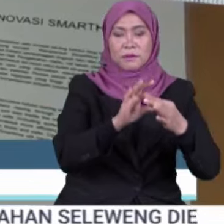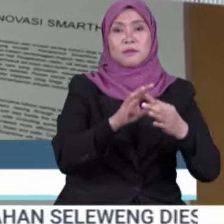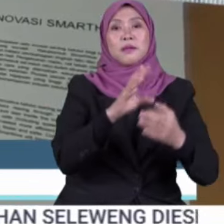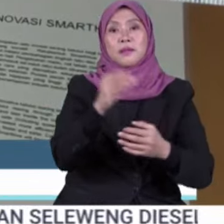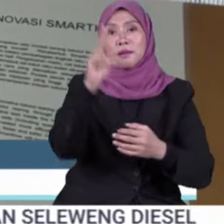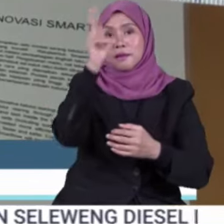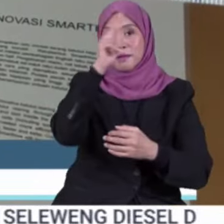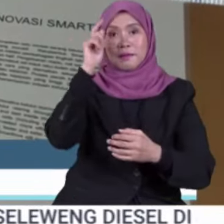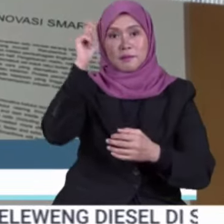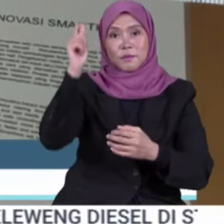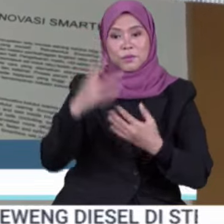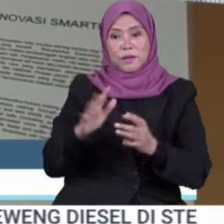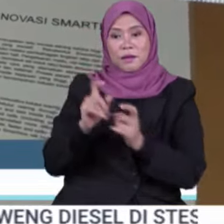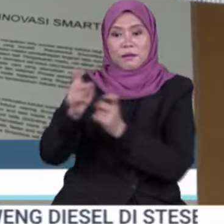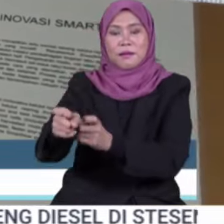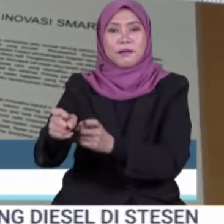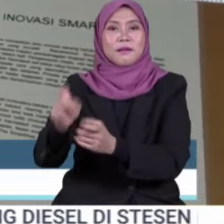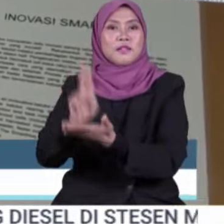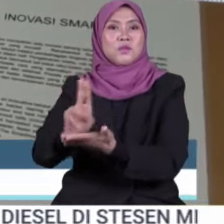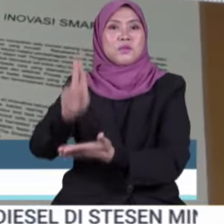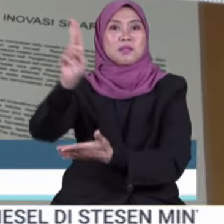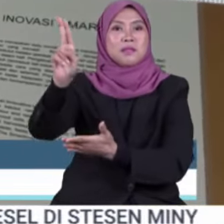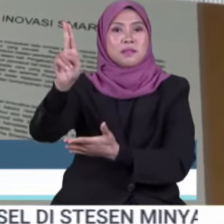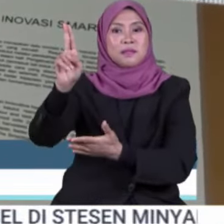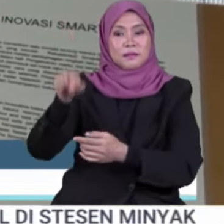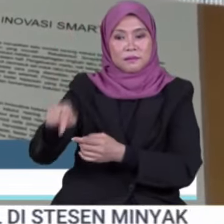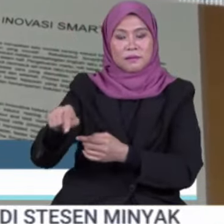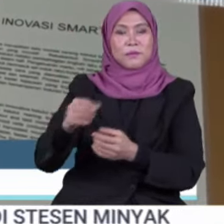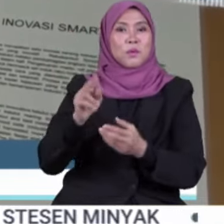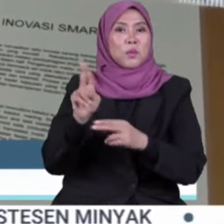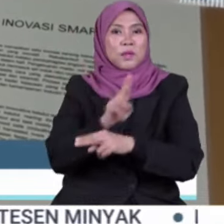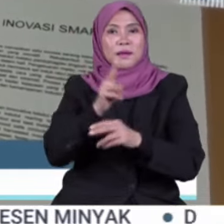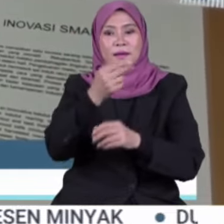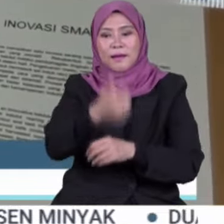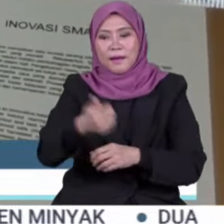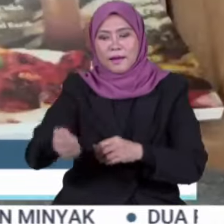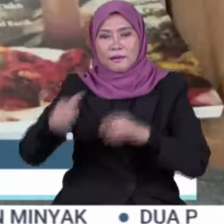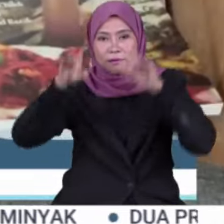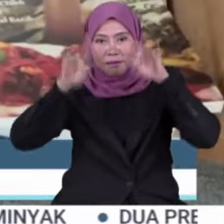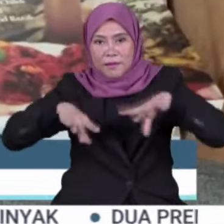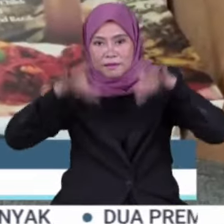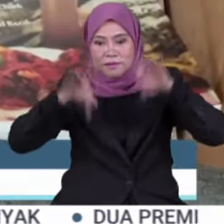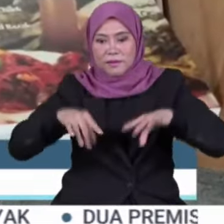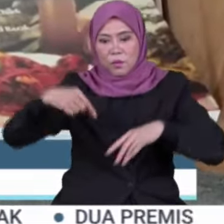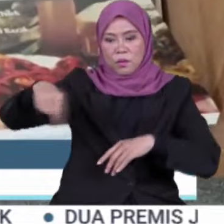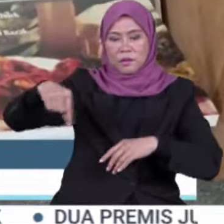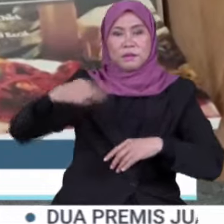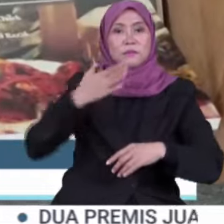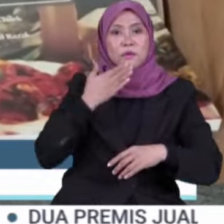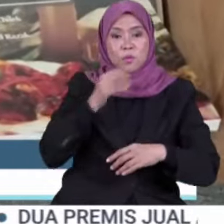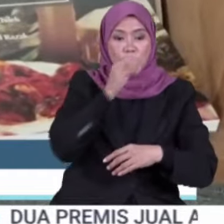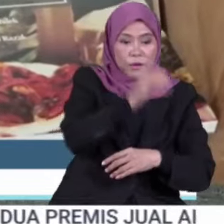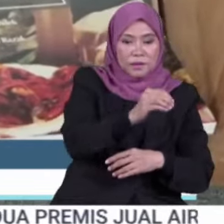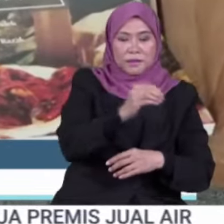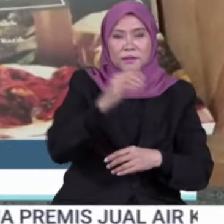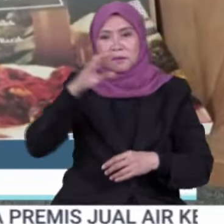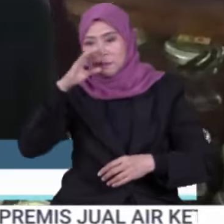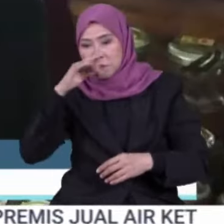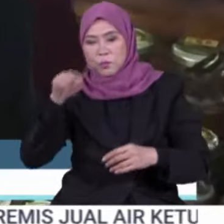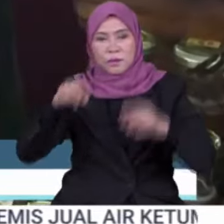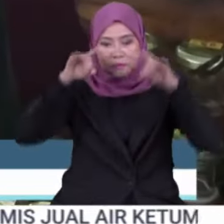menghadiahkan Universiti Malaysia Terengganu dengan alat untuk menguji ketulenan dan juga kualiti madu. Jadi di Universiti Malaysia Terengganu kita